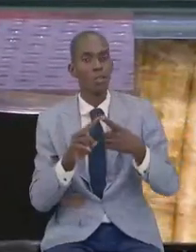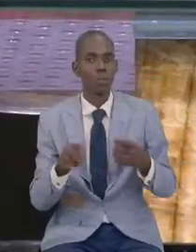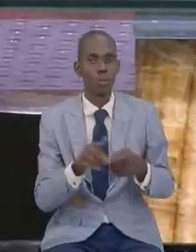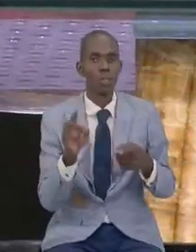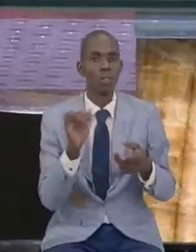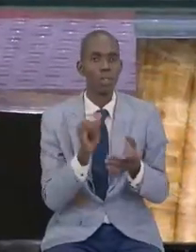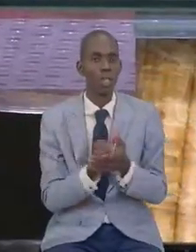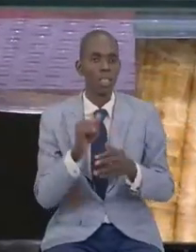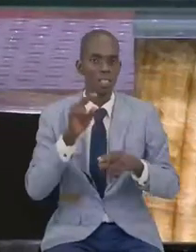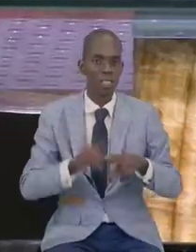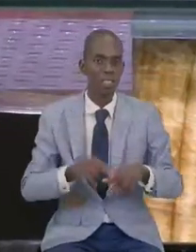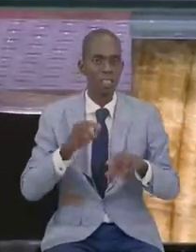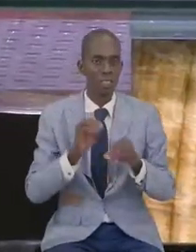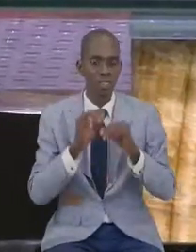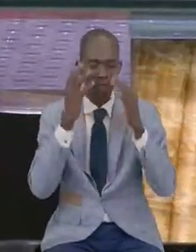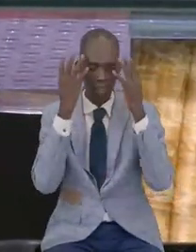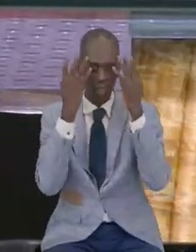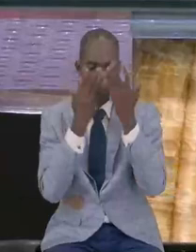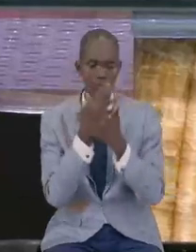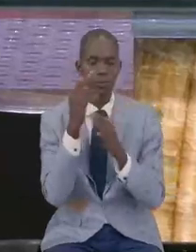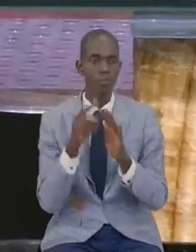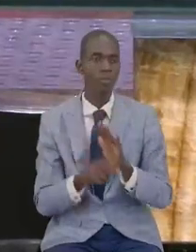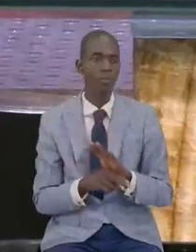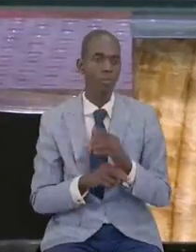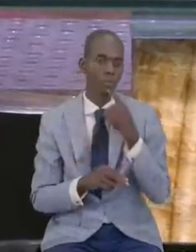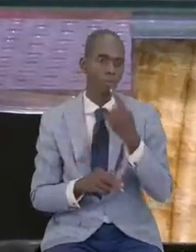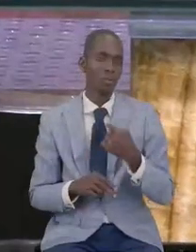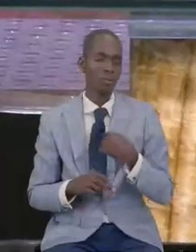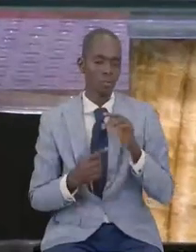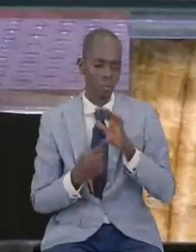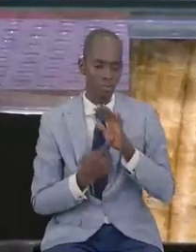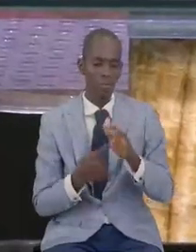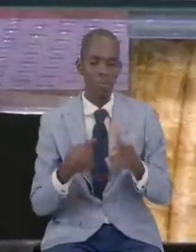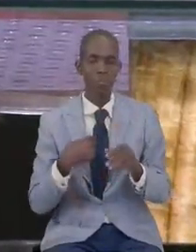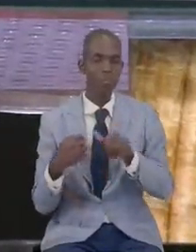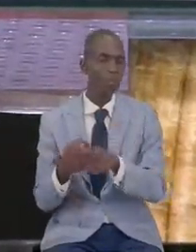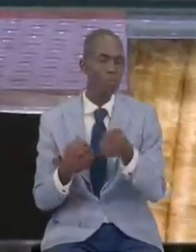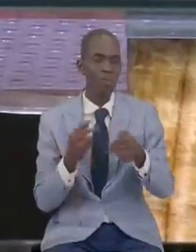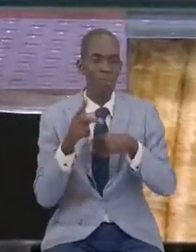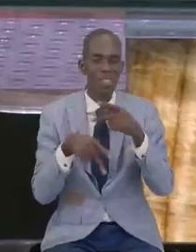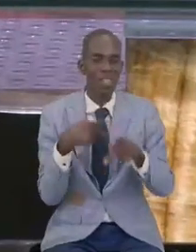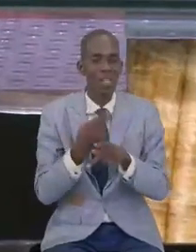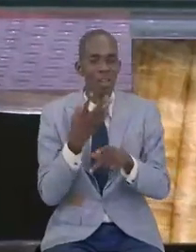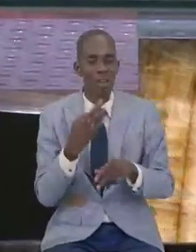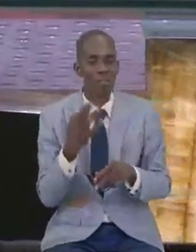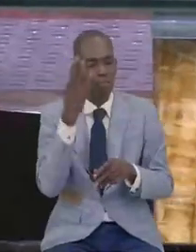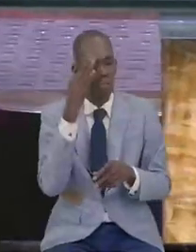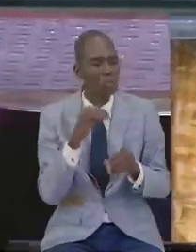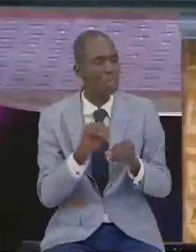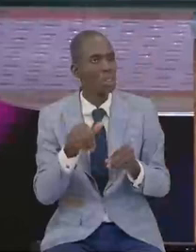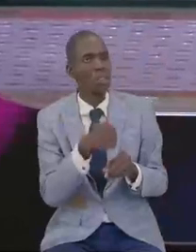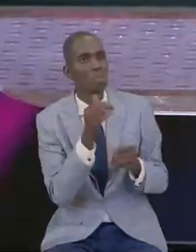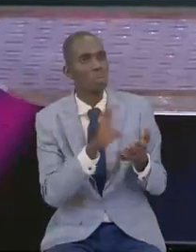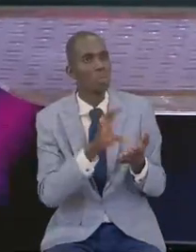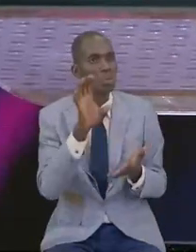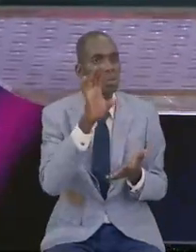éclairer ceux qui sont assis dans les ténèbres. Montrez-moi toute connaissance au collège, toute